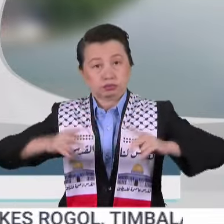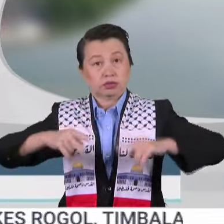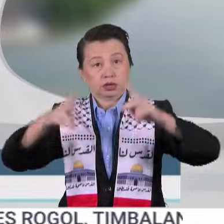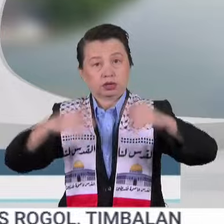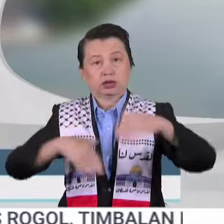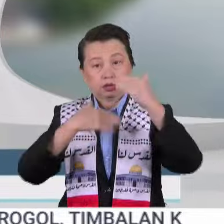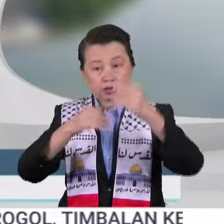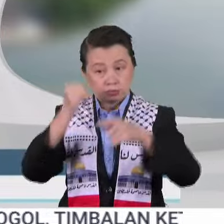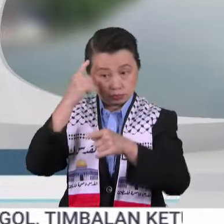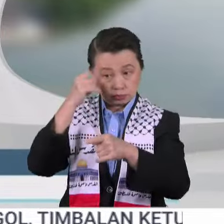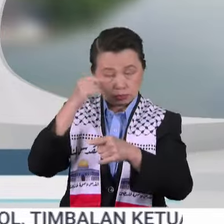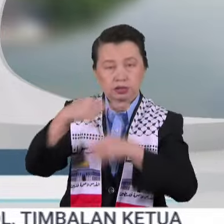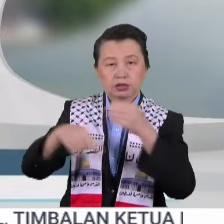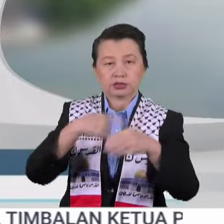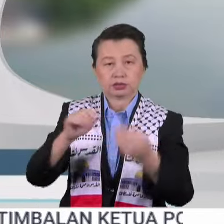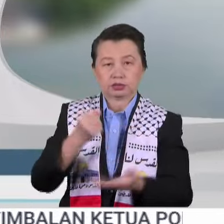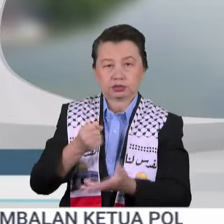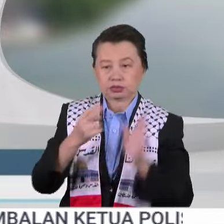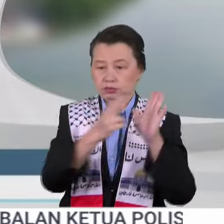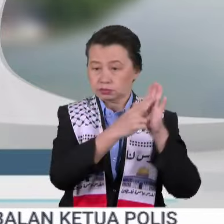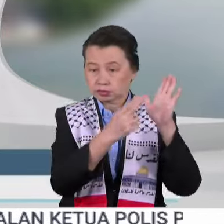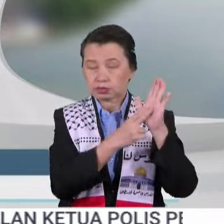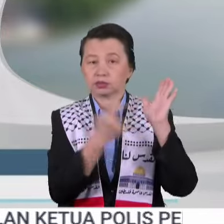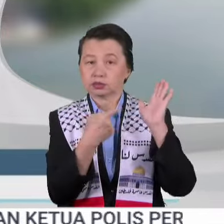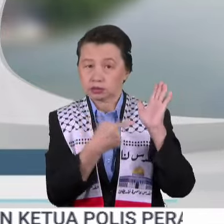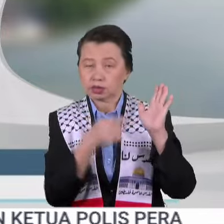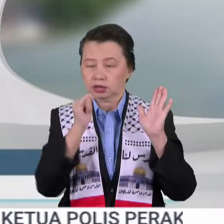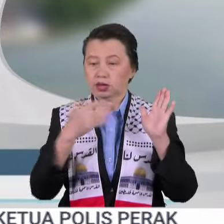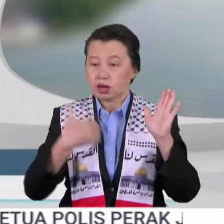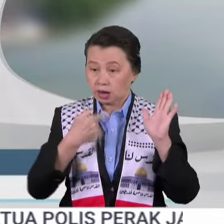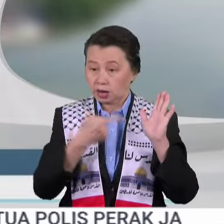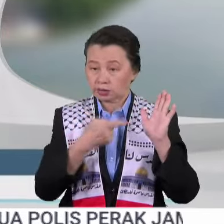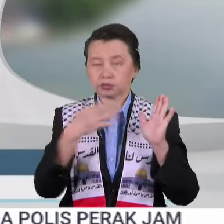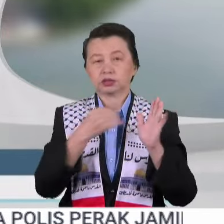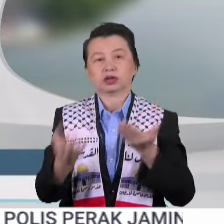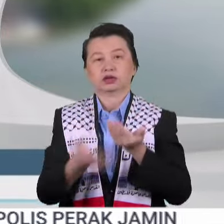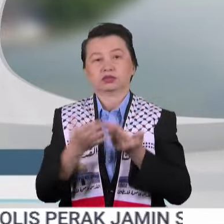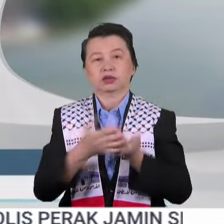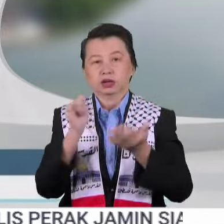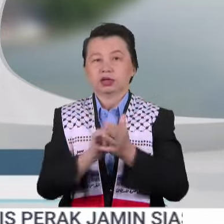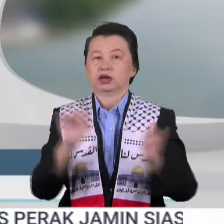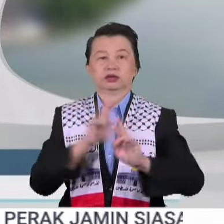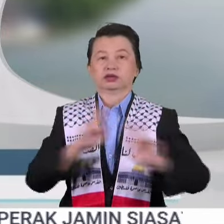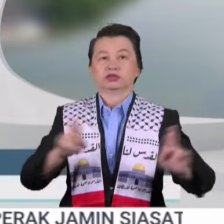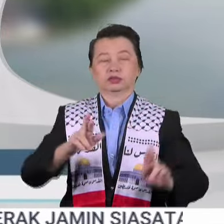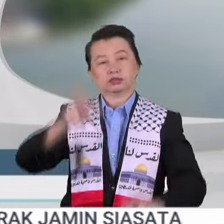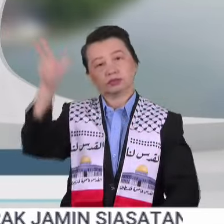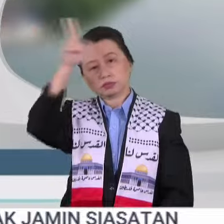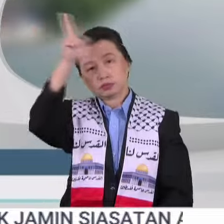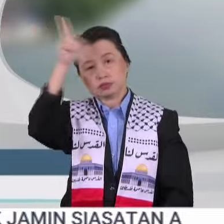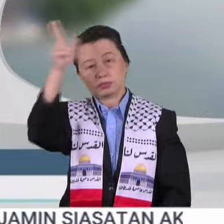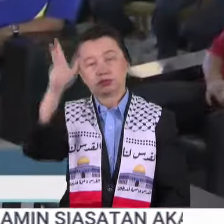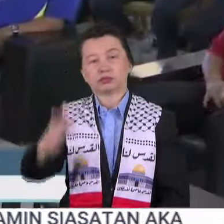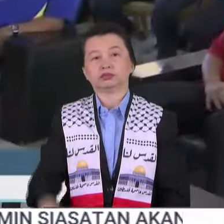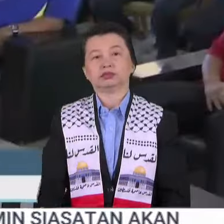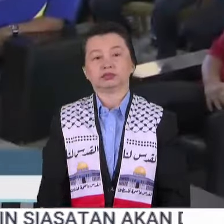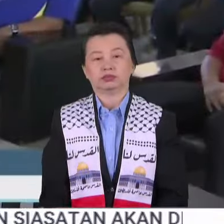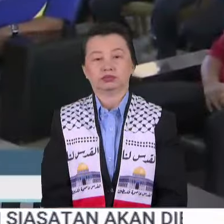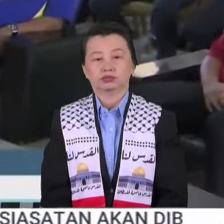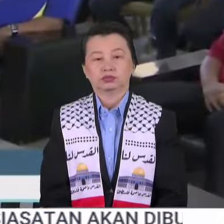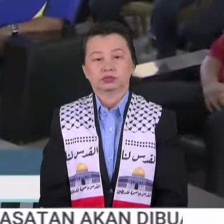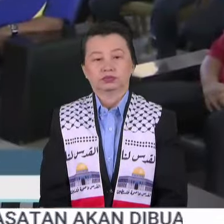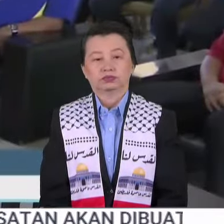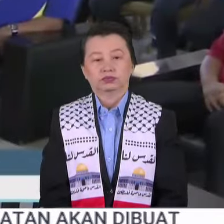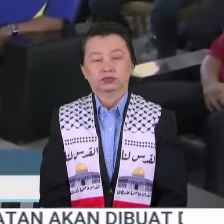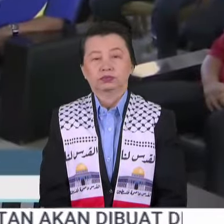sekaligus meningkatkan tahap kesedaran mengenai peruntukan undang-undang yang ada dan kemudahan yang disediakan kerajaan.